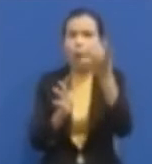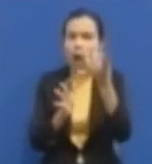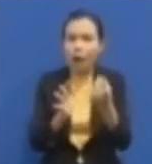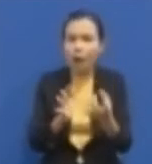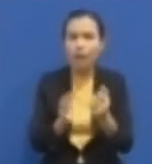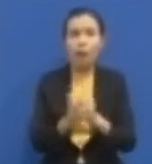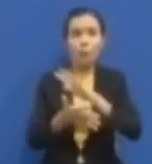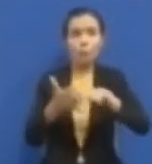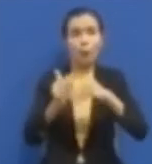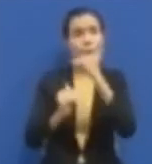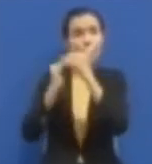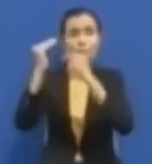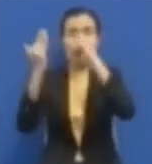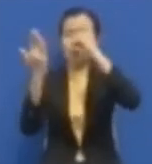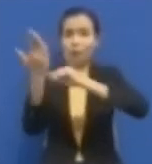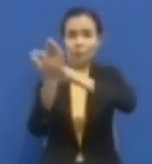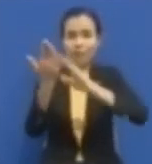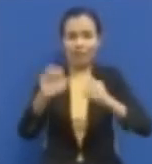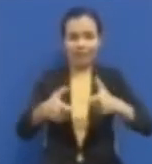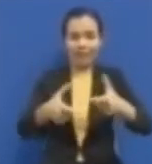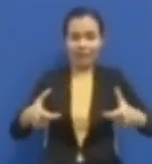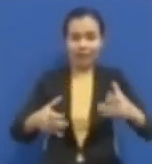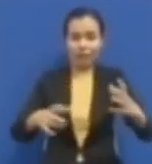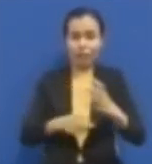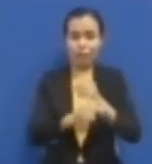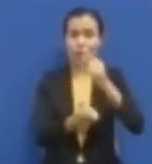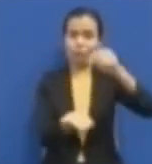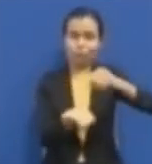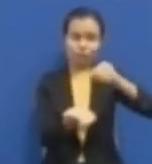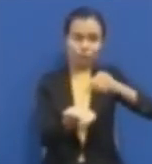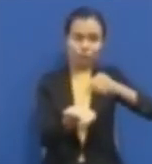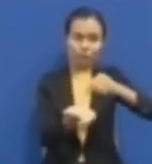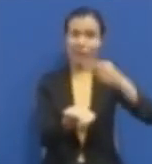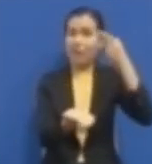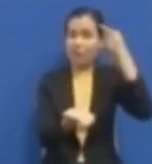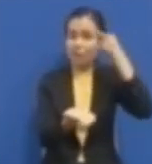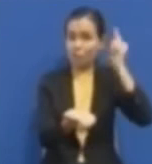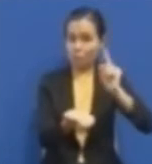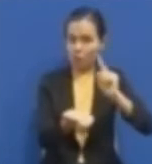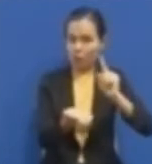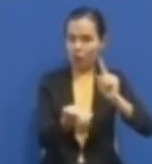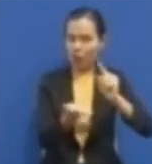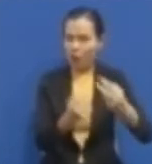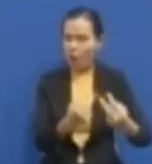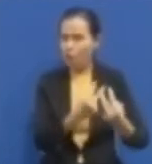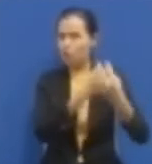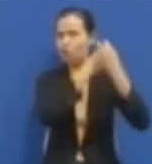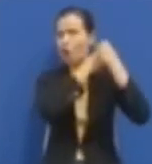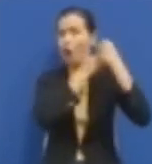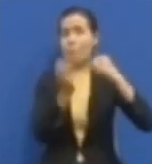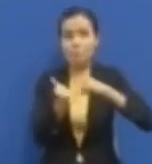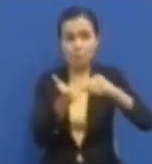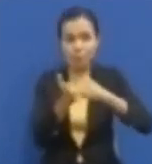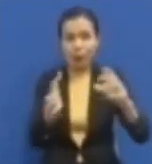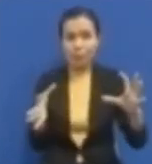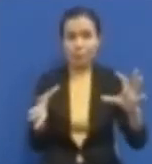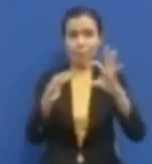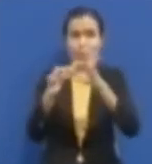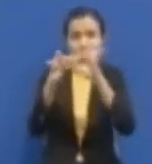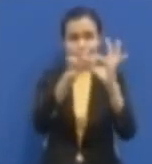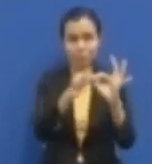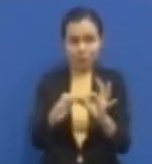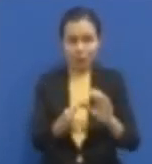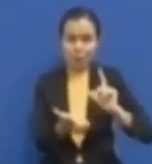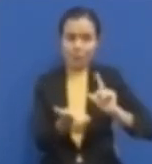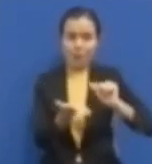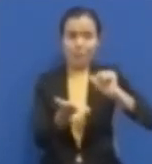ปฏิรูปประเทศที่นำมารายงานนี้ผมคิดว่าควรจะต้องนำกลับไปปรับปรุงให้สอดคล้องกับแผนแม่บทใหม่ตามพ